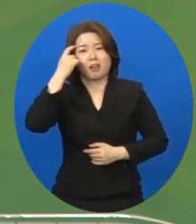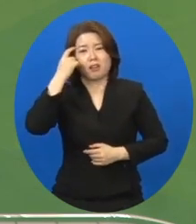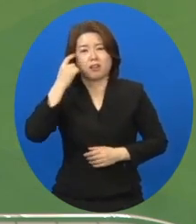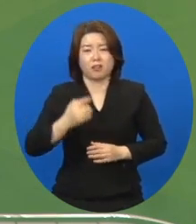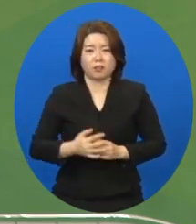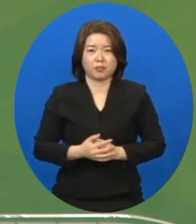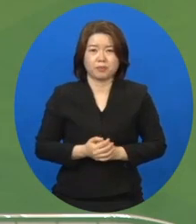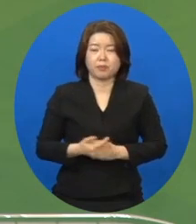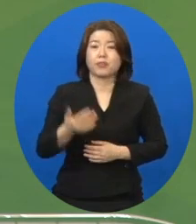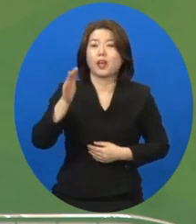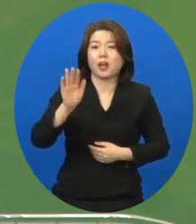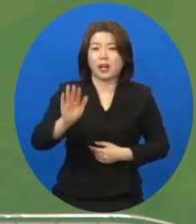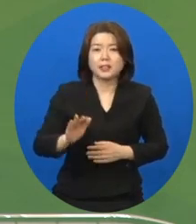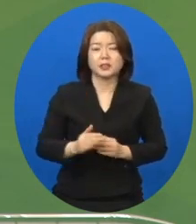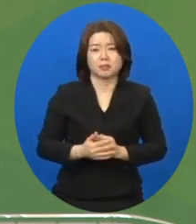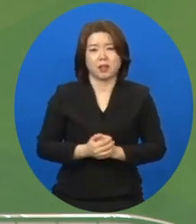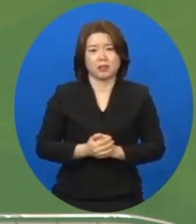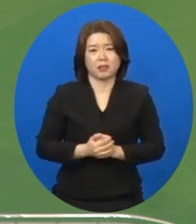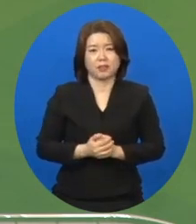그러나